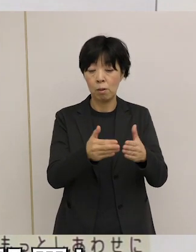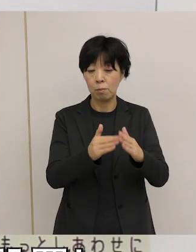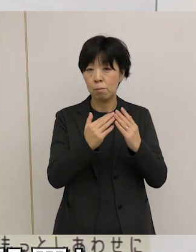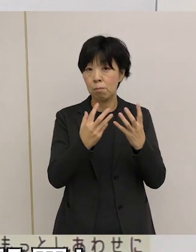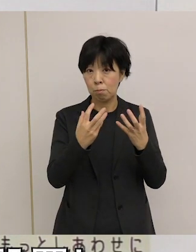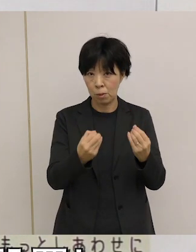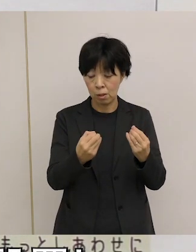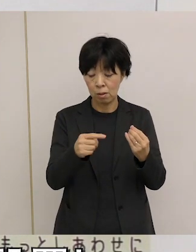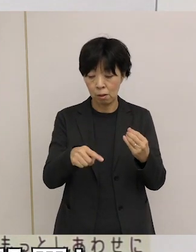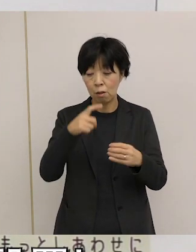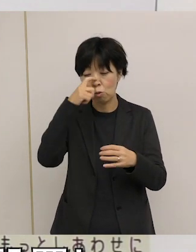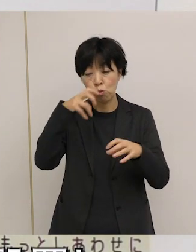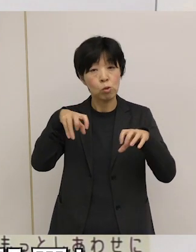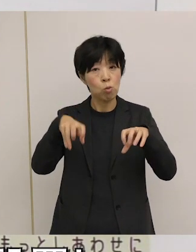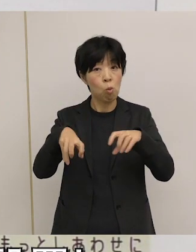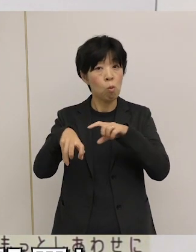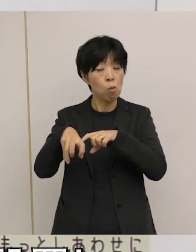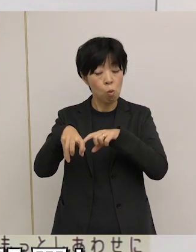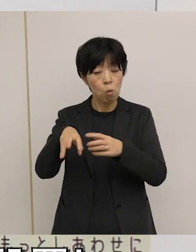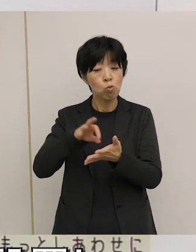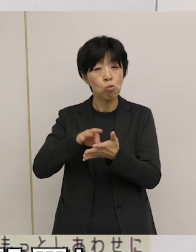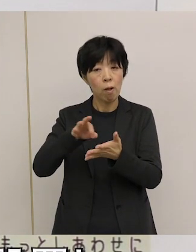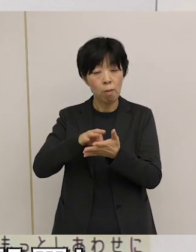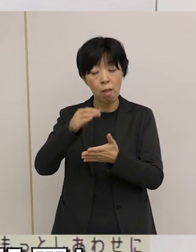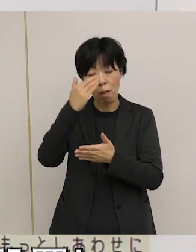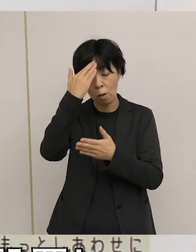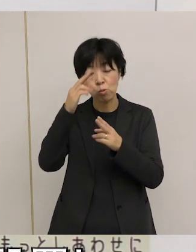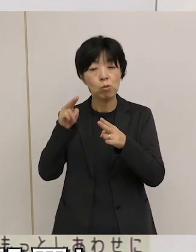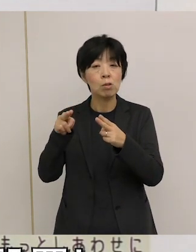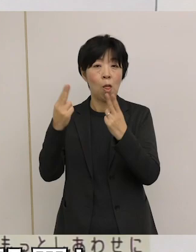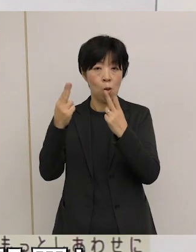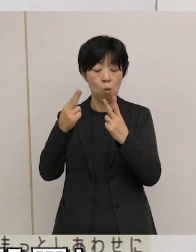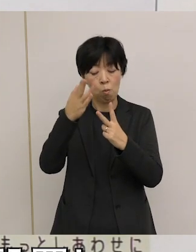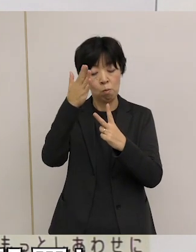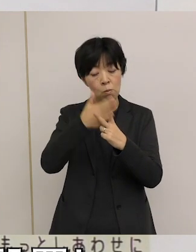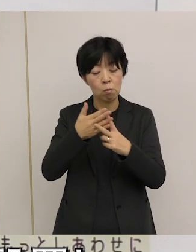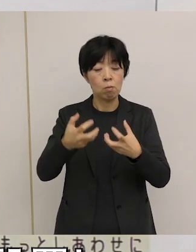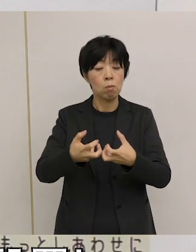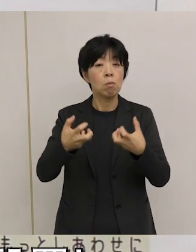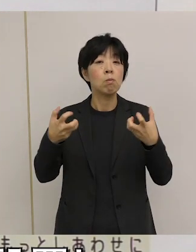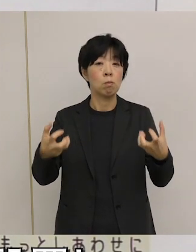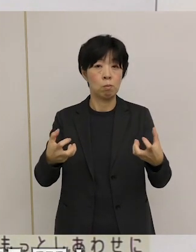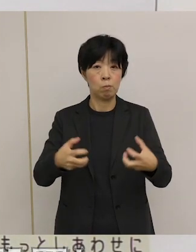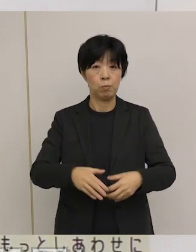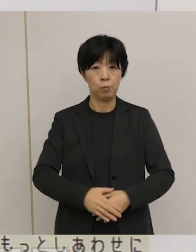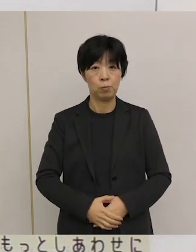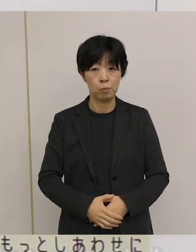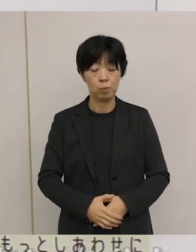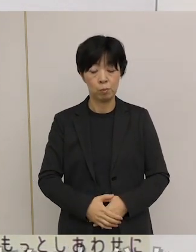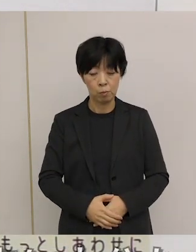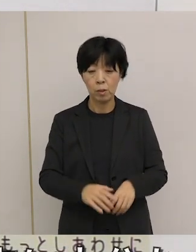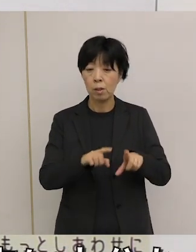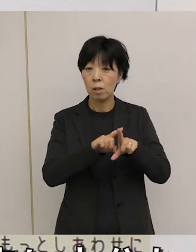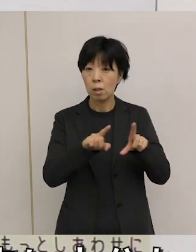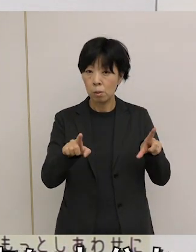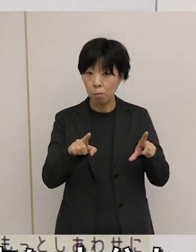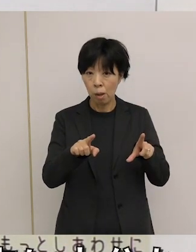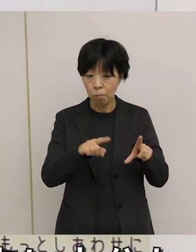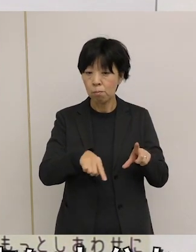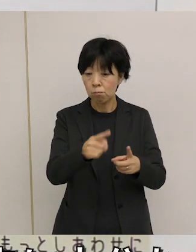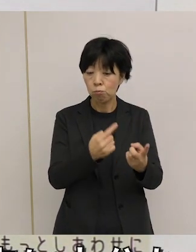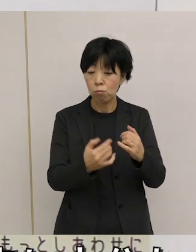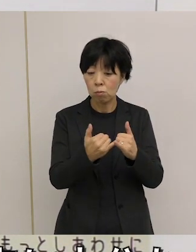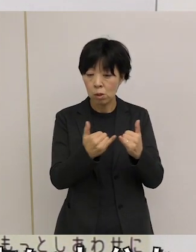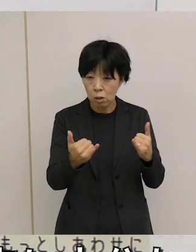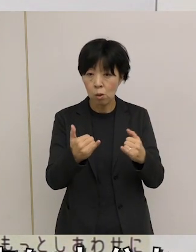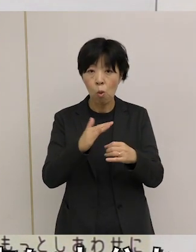し、発熱外来を設置し、一般外来患者と発熱患者の動線を分離します。一般外来への